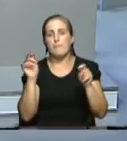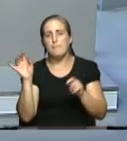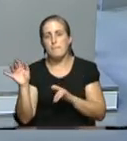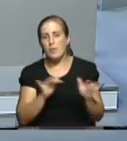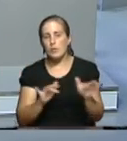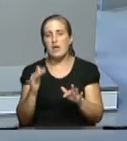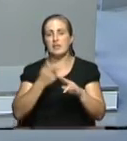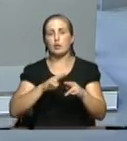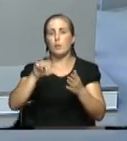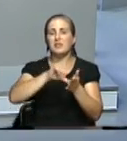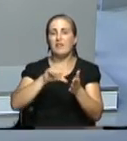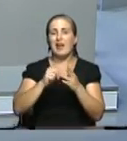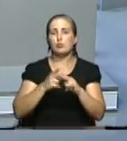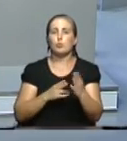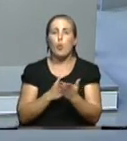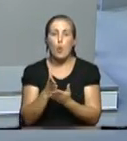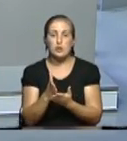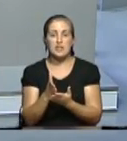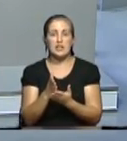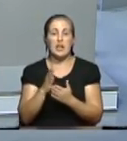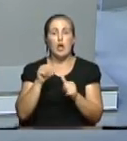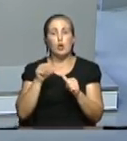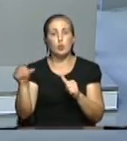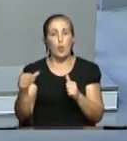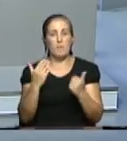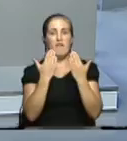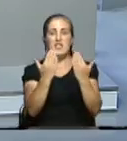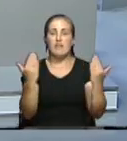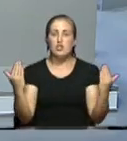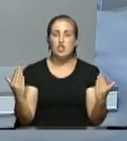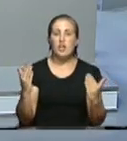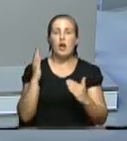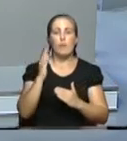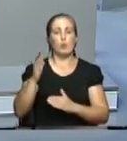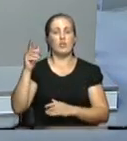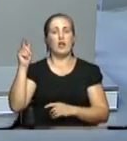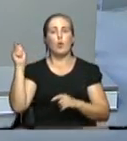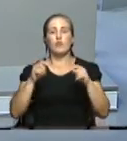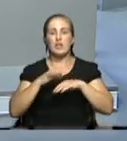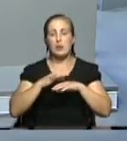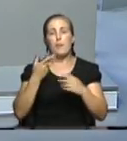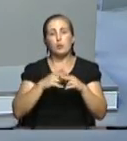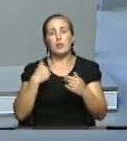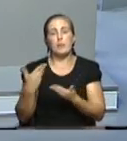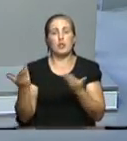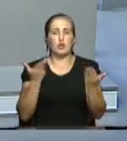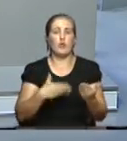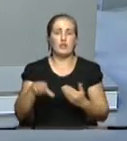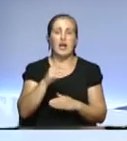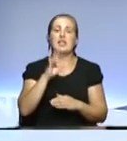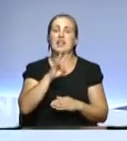представляет эту отрасль да кроме выставочного там еще будет и конференция проходи поэтому я приглашаю